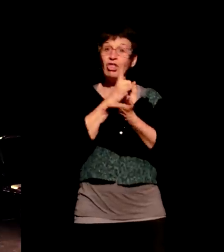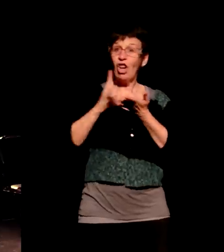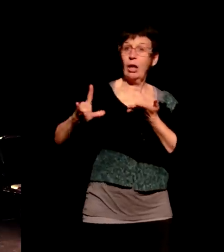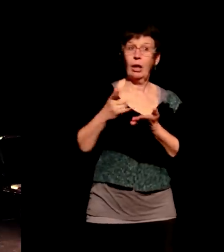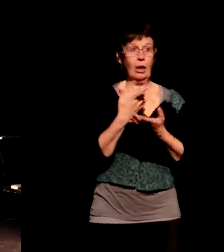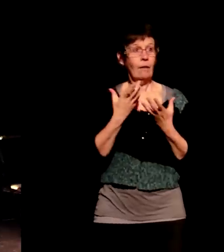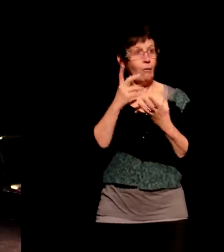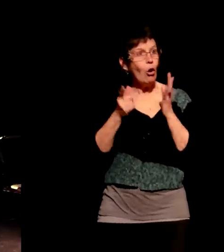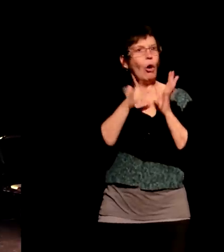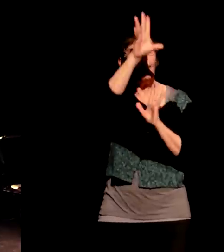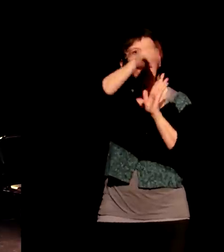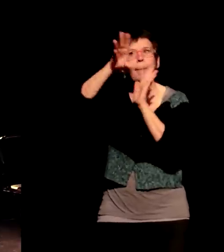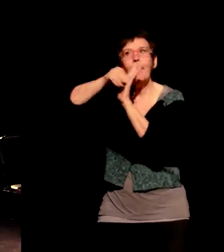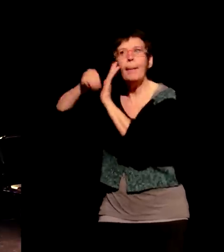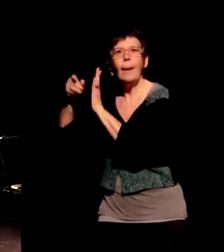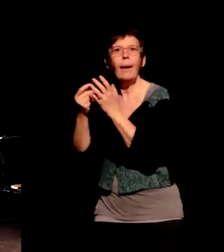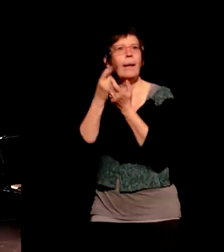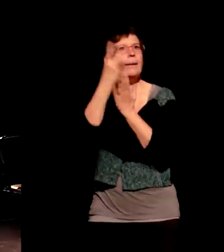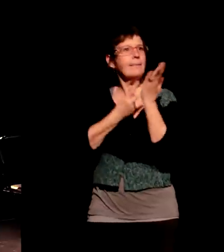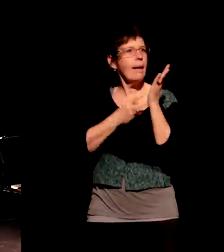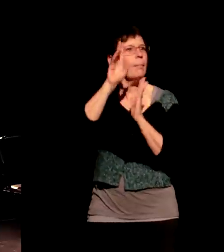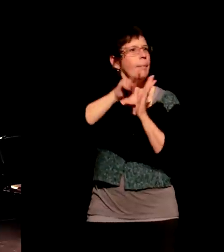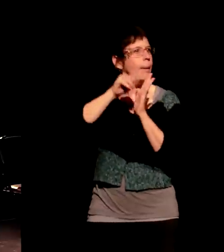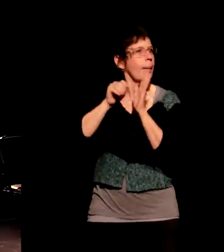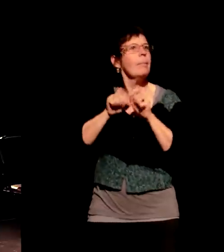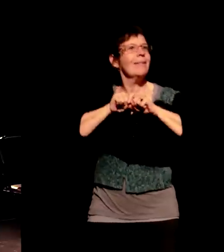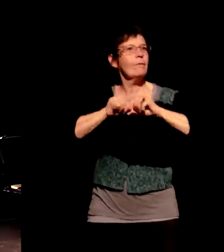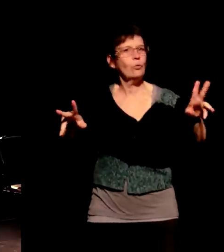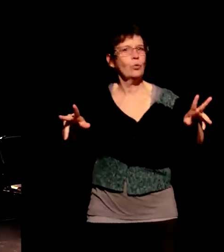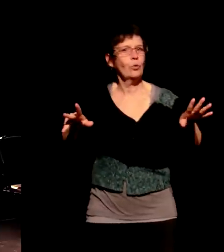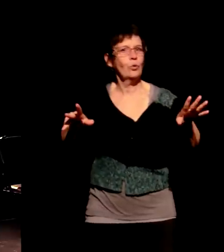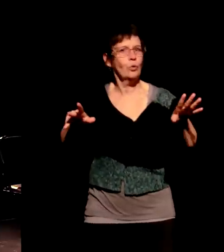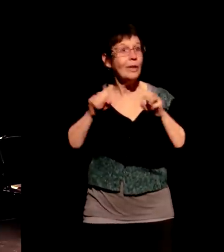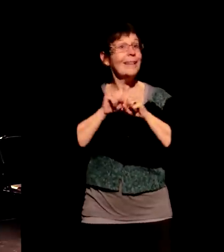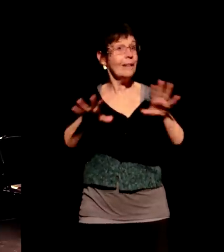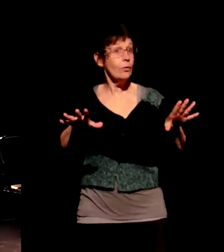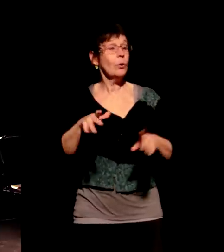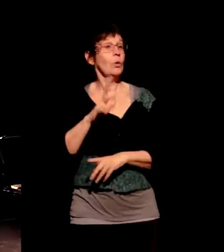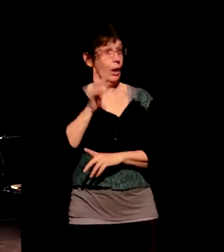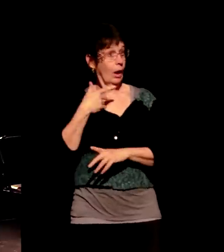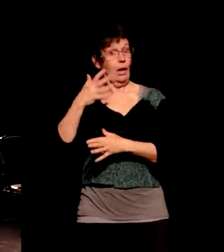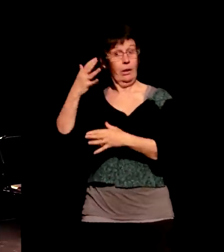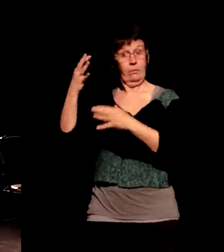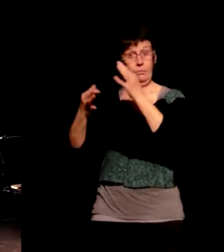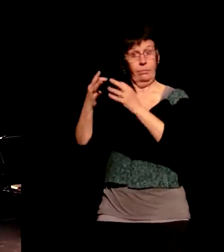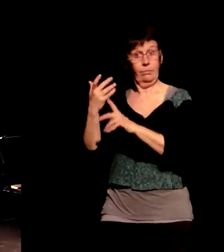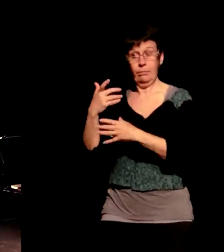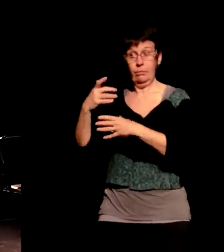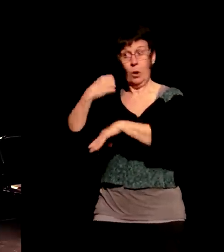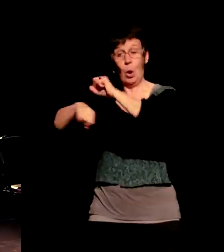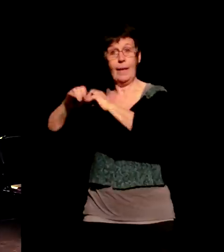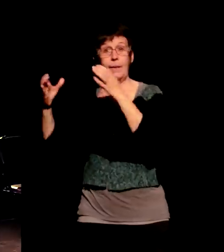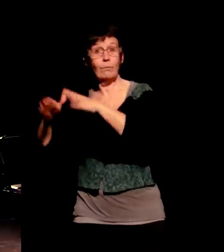que d'autres caricaturistes français ou autres. Ils sont attaqués pour incitation à la haine raciale par des